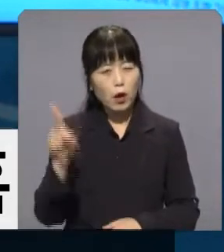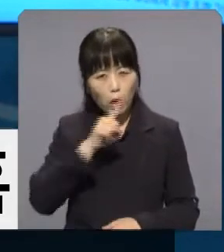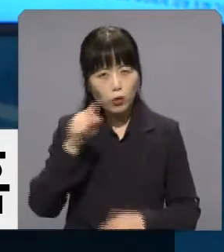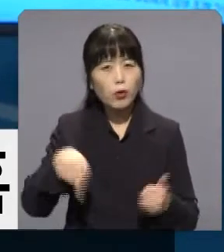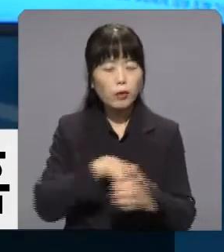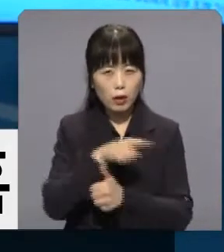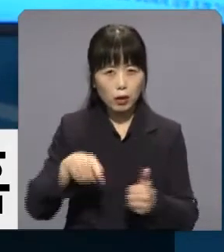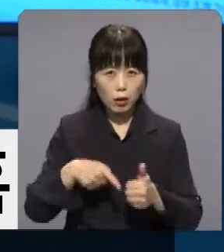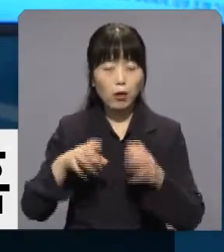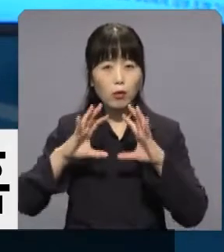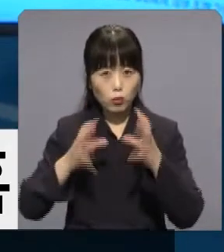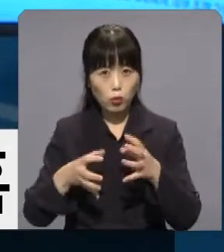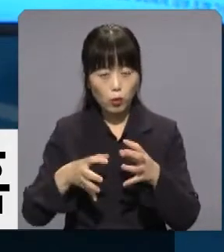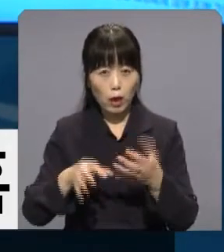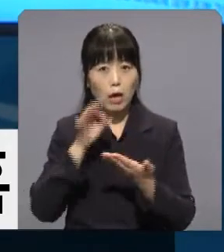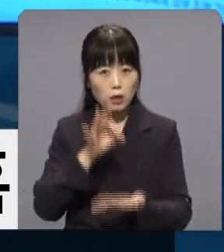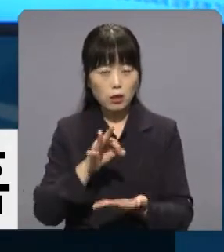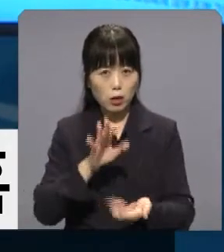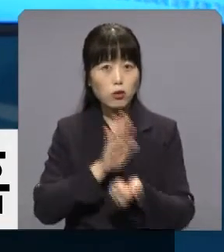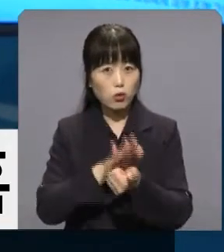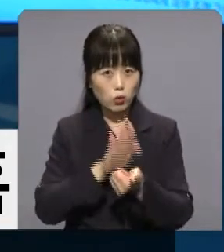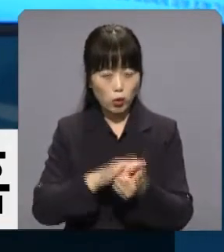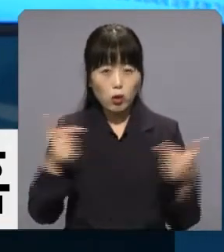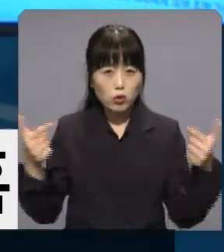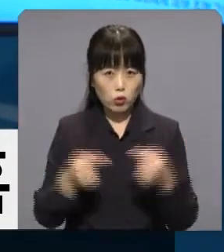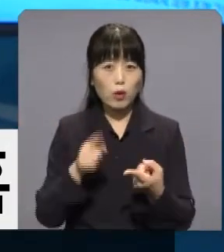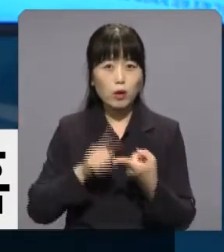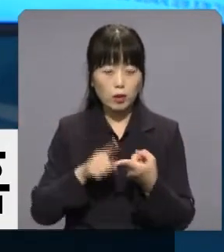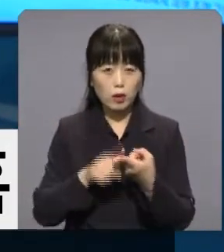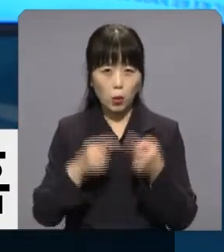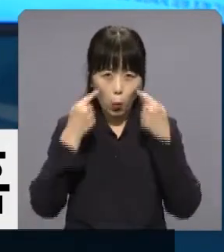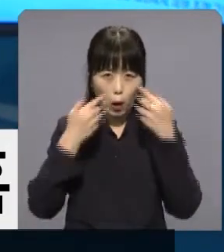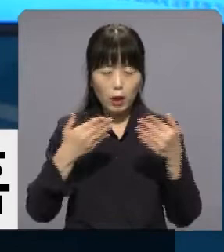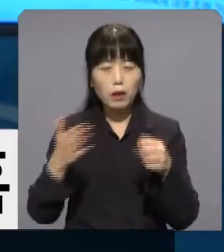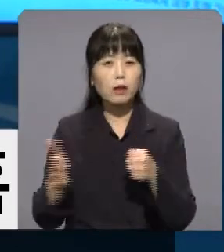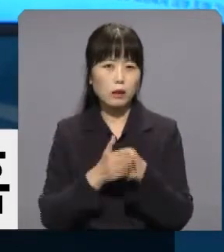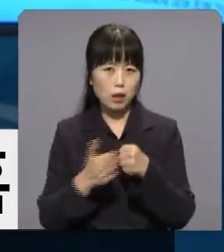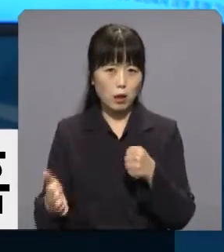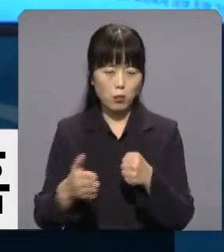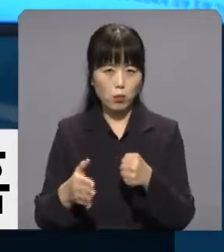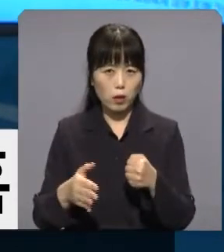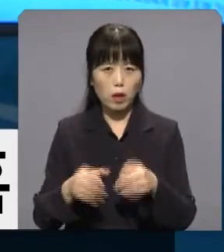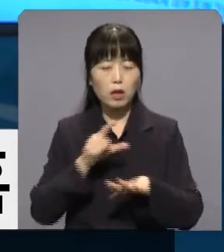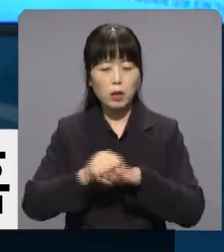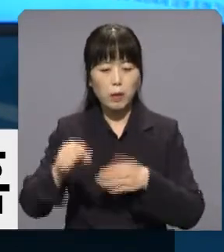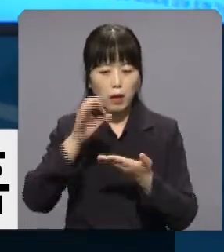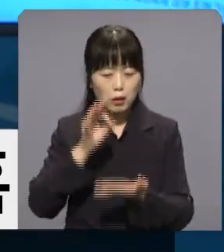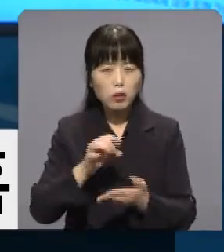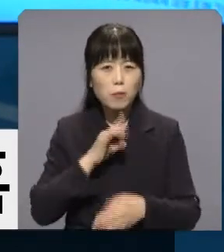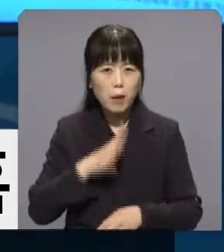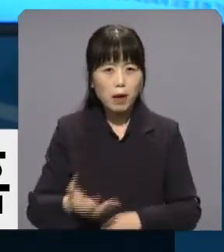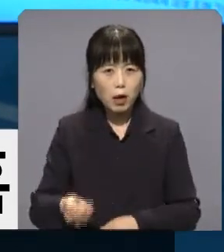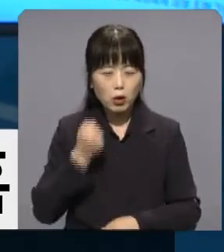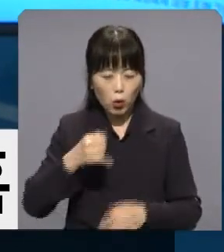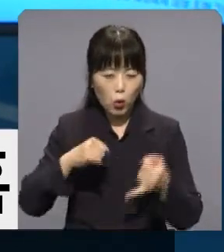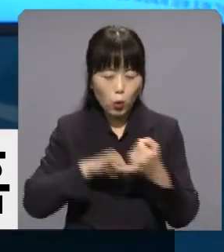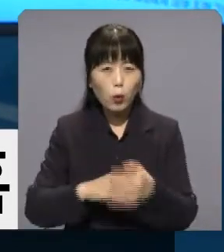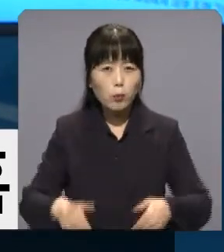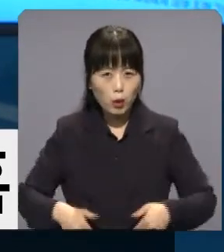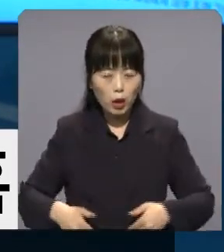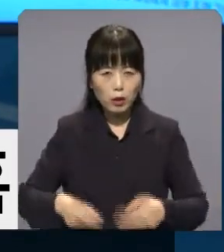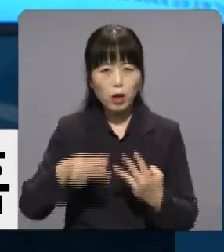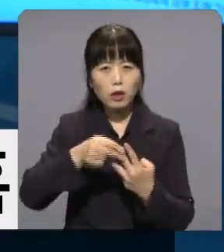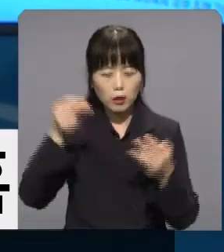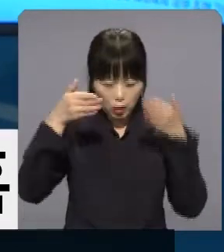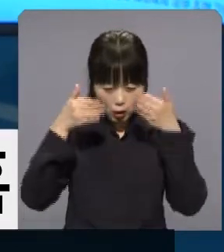상황이건 앞으로 국가재정 지원이 줄어드는 것은 뭐 자명한 사실이기 때문에 지방재정만 가지고 꼭 필요한 부분에 선택과